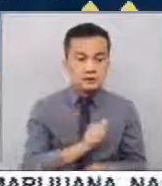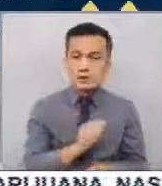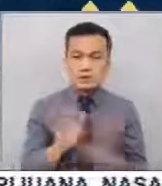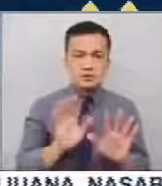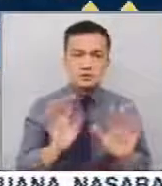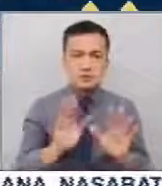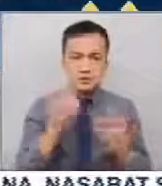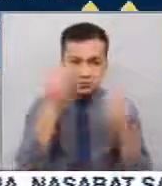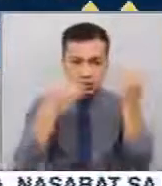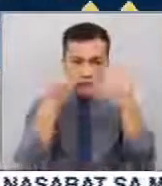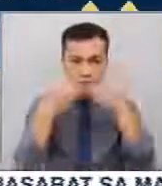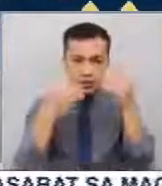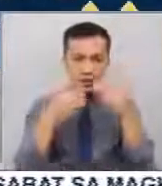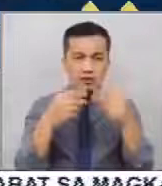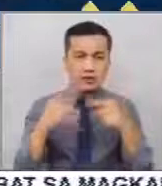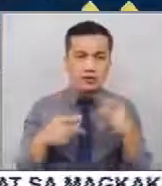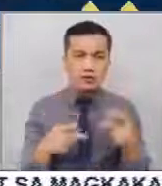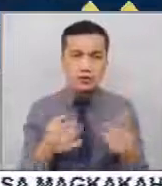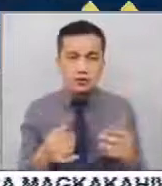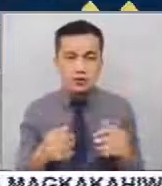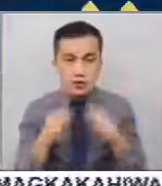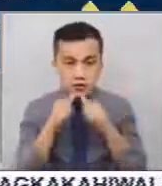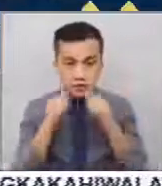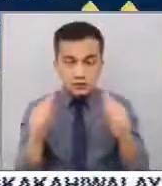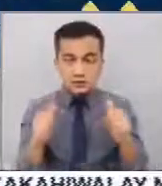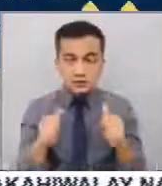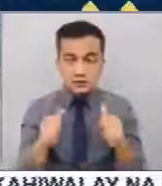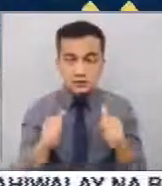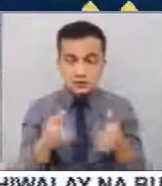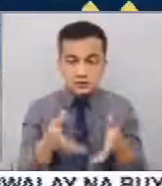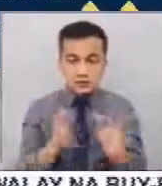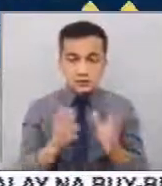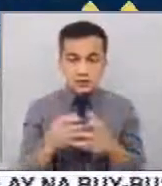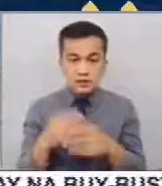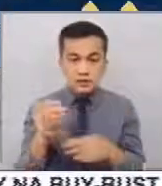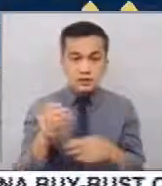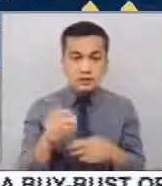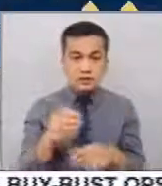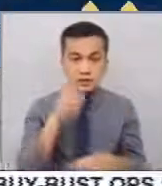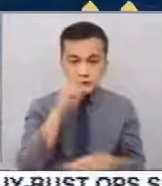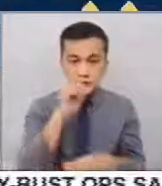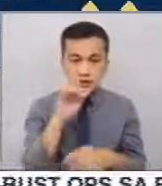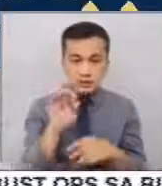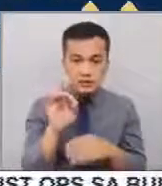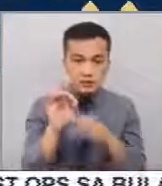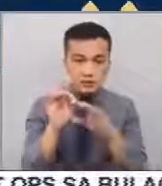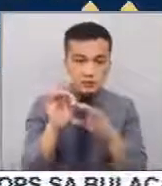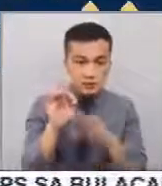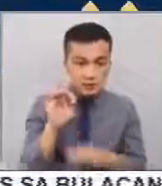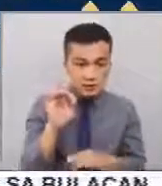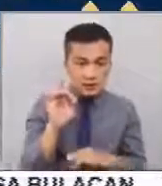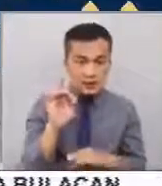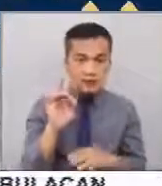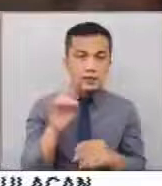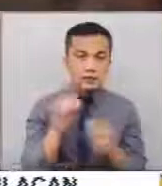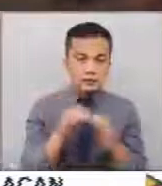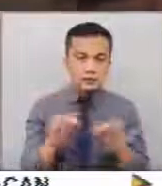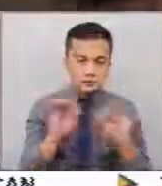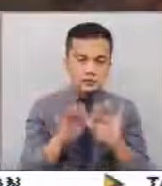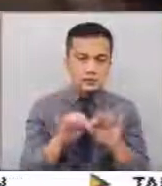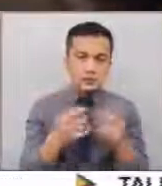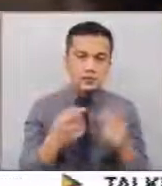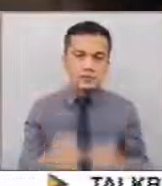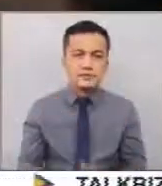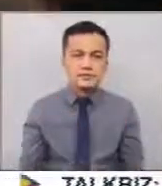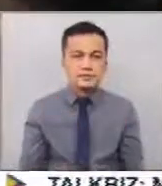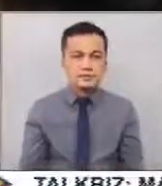mga tao dahil ang anunsyo sa pagpapahintulot na lumabas ang mga 18 years old pababa ay kung essential lamang ang gagawin.